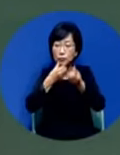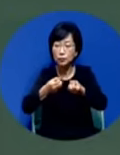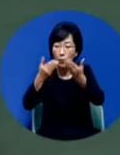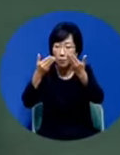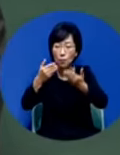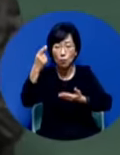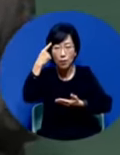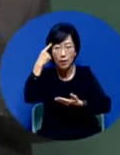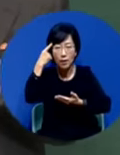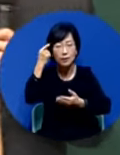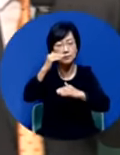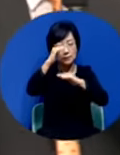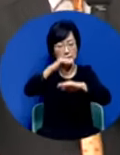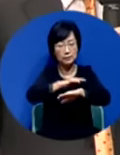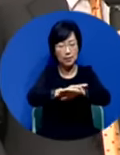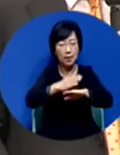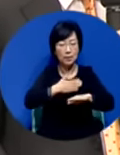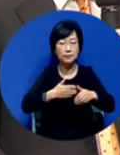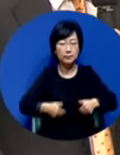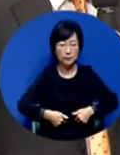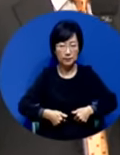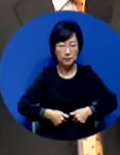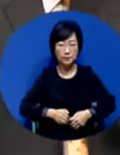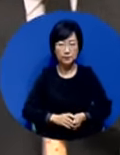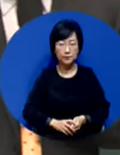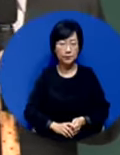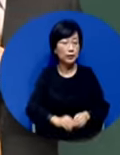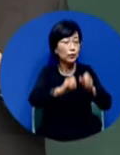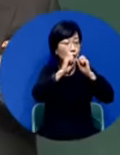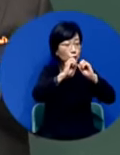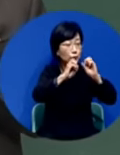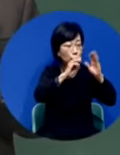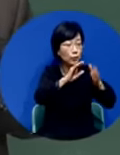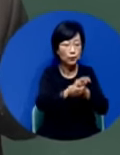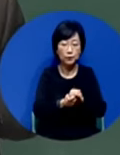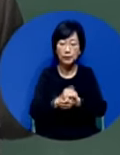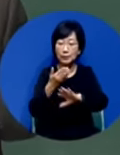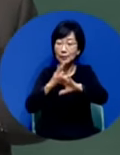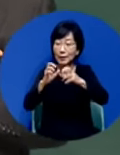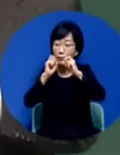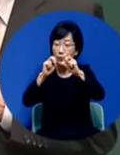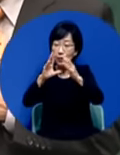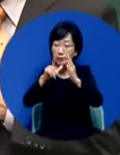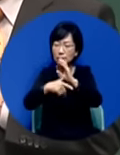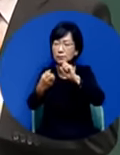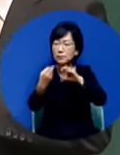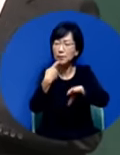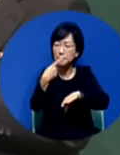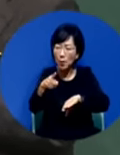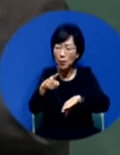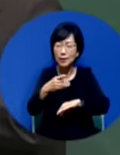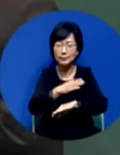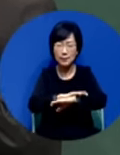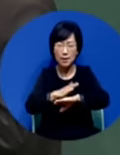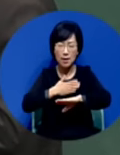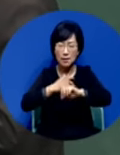也要知道和理解我们为什么要奉献。 예, 전도 선교에 어떤 일이 일어나는가를 정확하게 알아야 응답을 받겠죠.